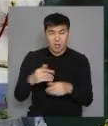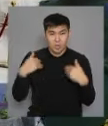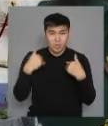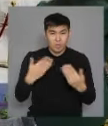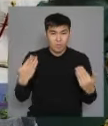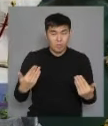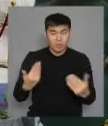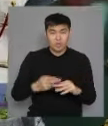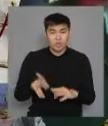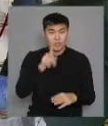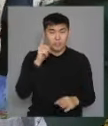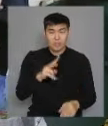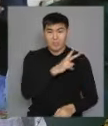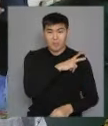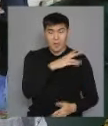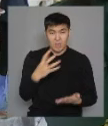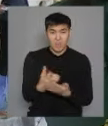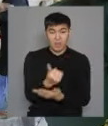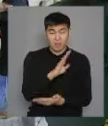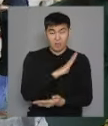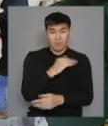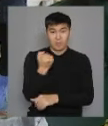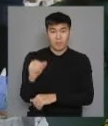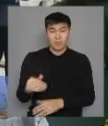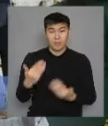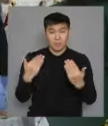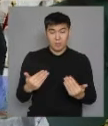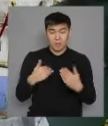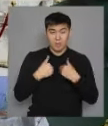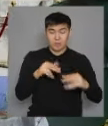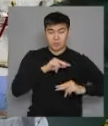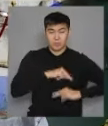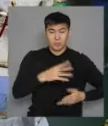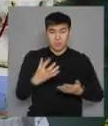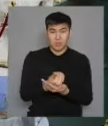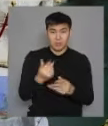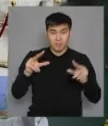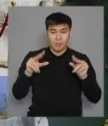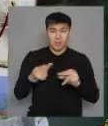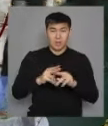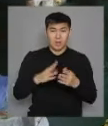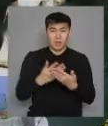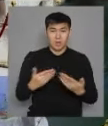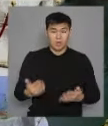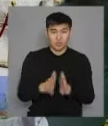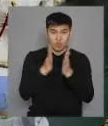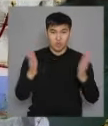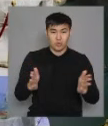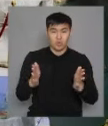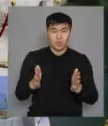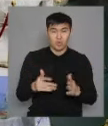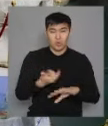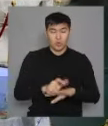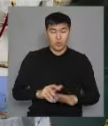бүгінгі таңда өзім жас полиция марапатымен марапаттау осы менің еңбегімді бағалап марапаттау ұйымдастырушыларға